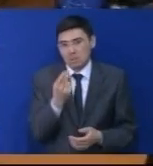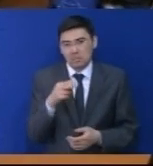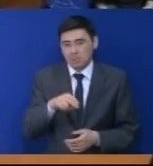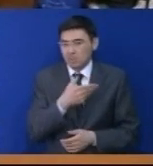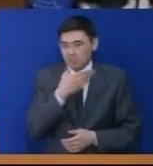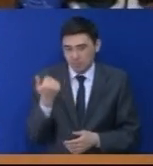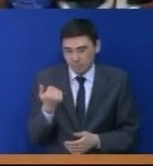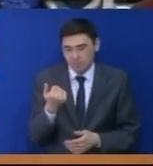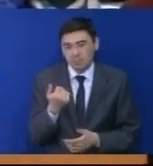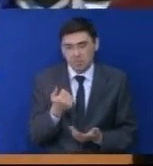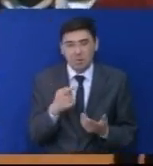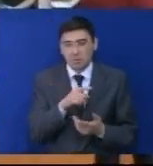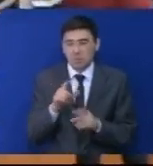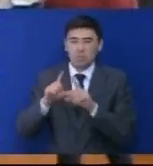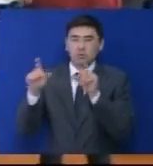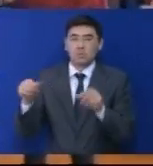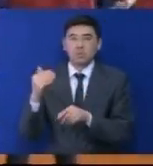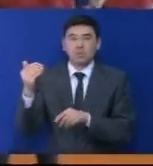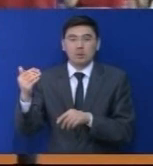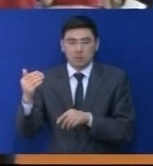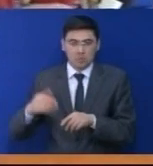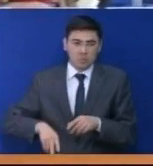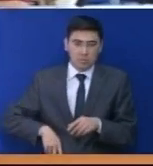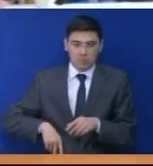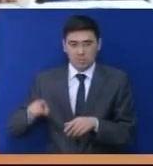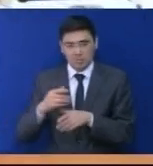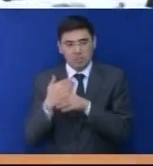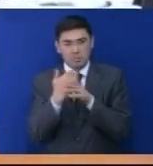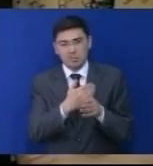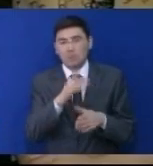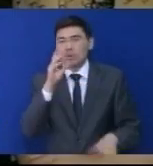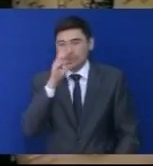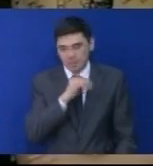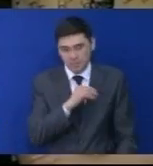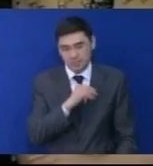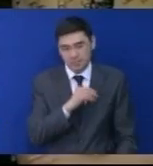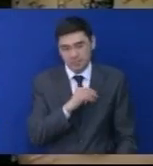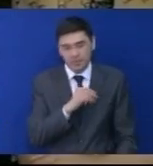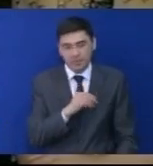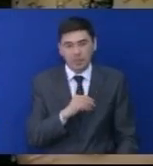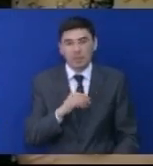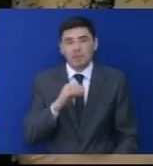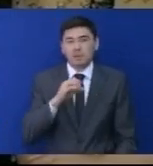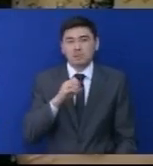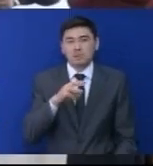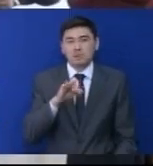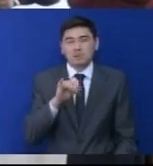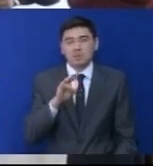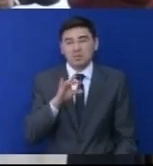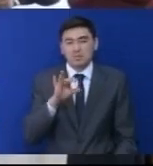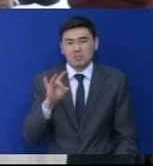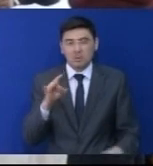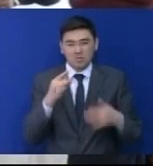құжаттарды рәсімдеуде білім мекемесінің жетекшілігі көмек көрсетуге міндетті. Семинарды ұйымдастырушылар басты